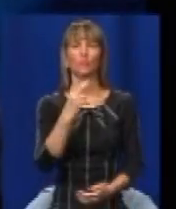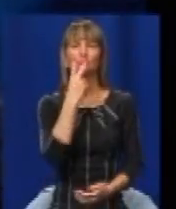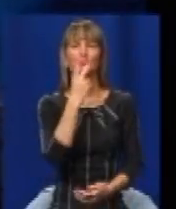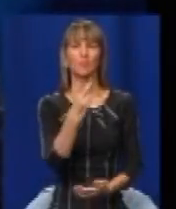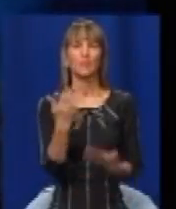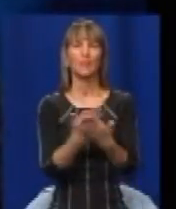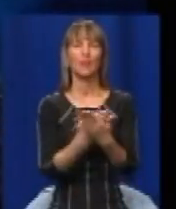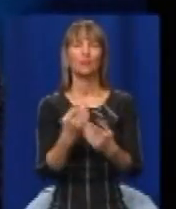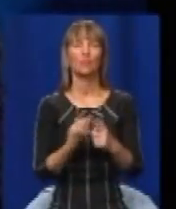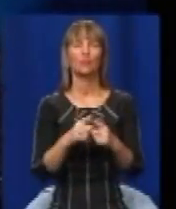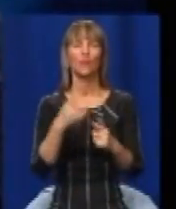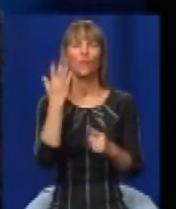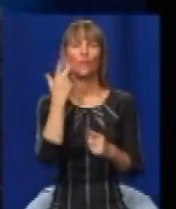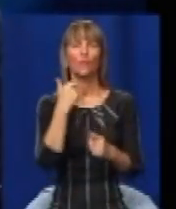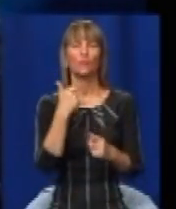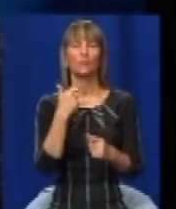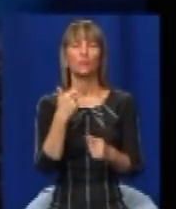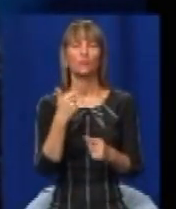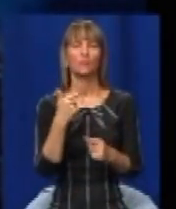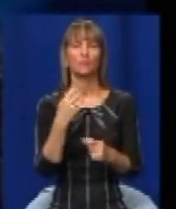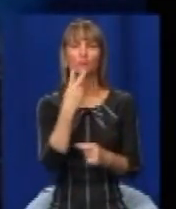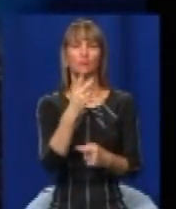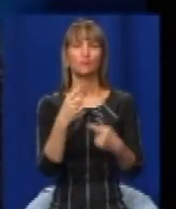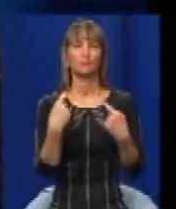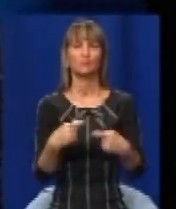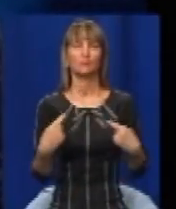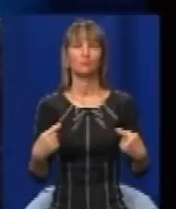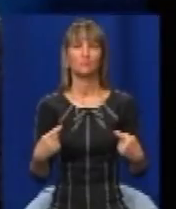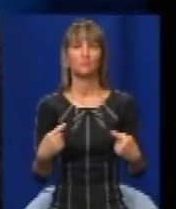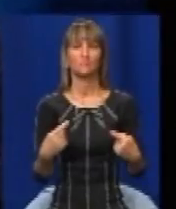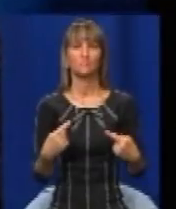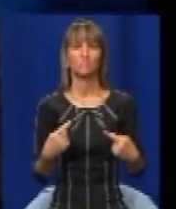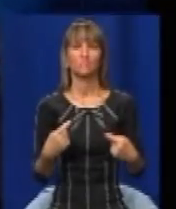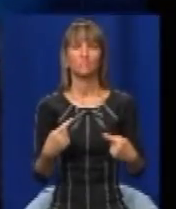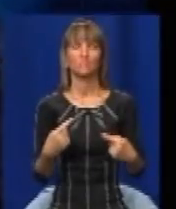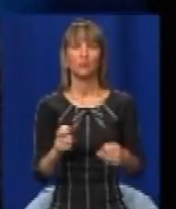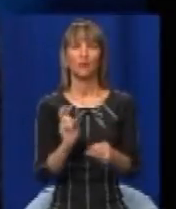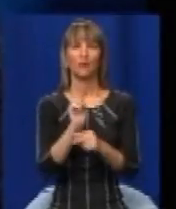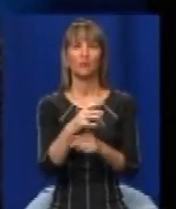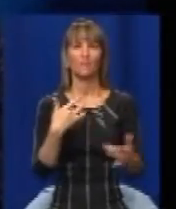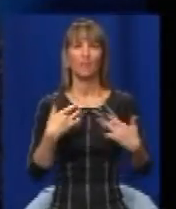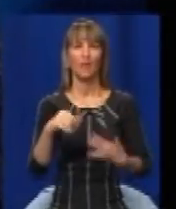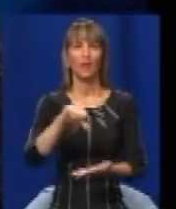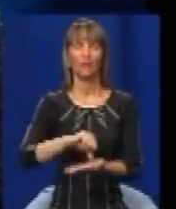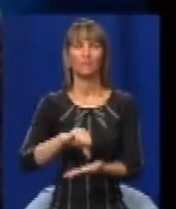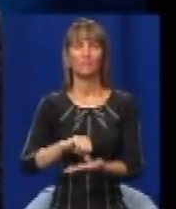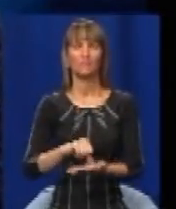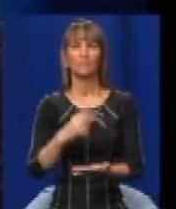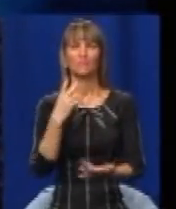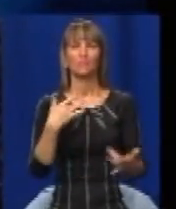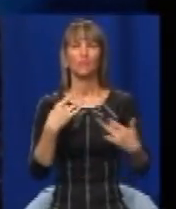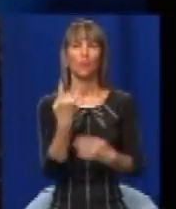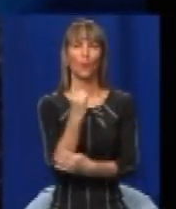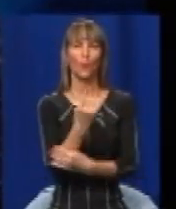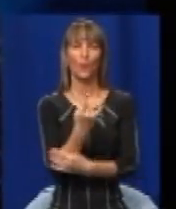Кино – это когда можно смотреть всякие, там, приходить в театр, смотреть театр